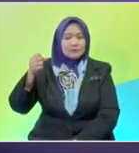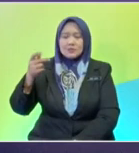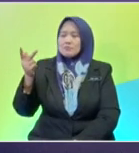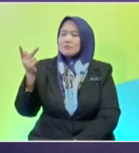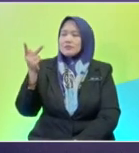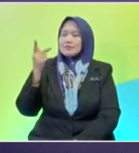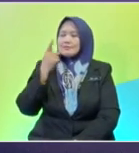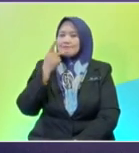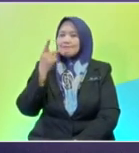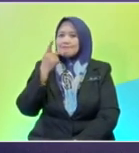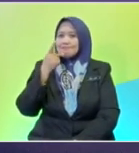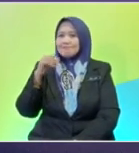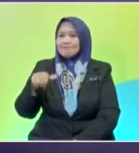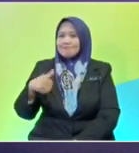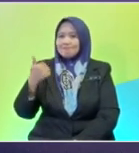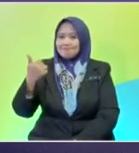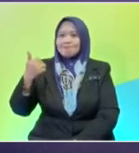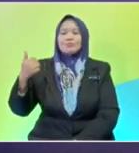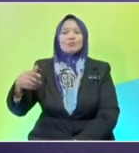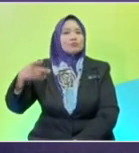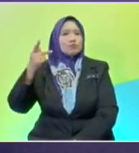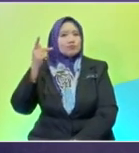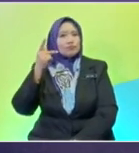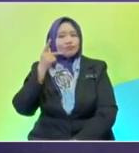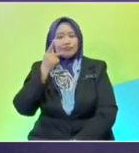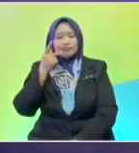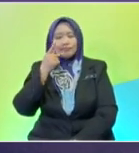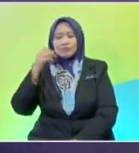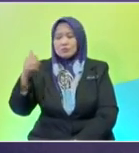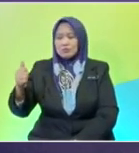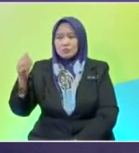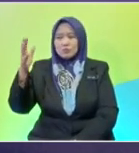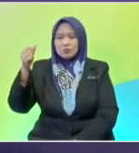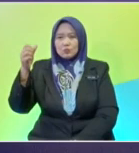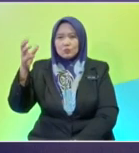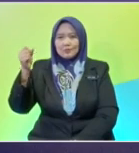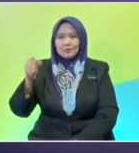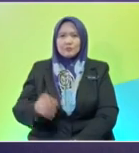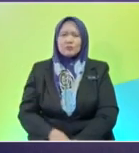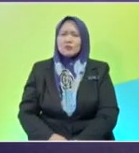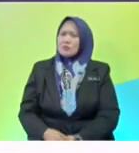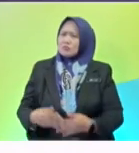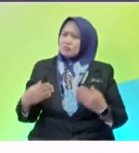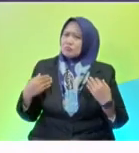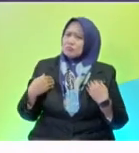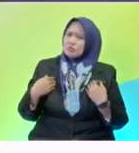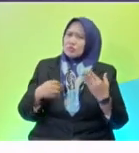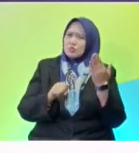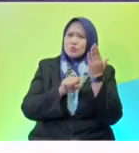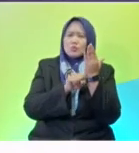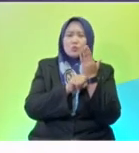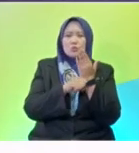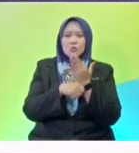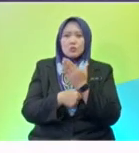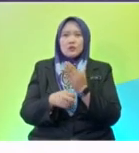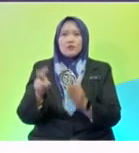nyuciku Oke susu ee Vitamin apa yang ada dalam susu ataupun sumber vitamin apa